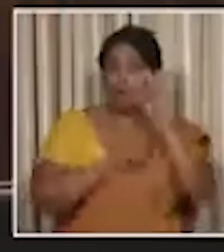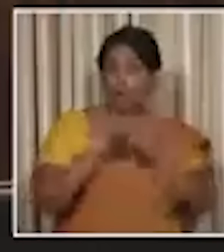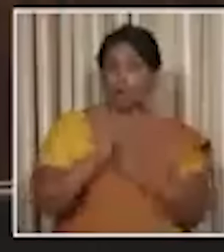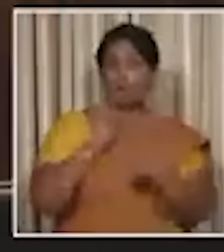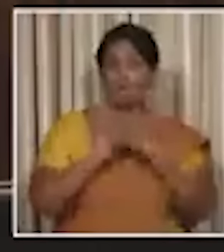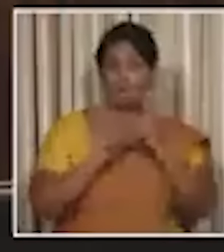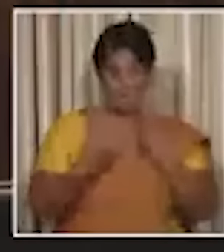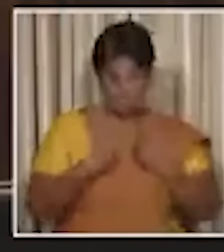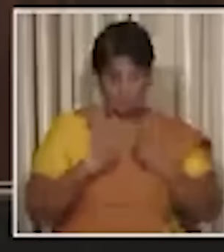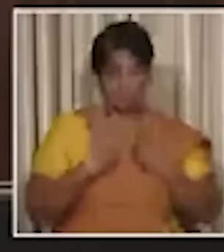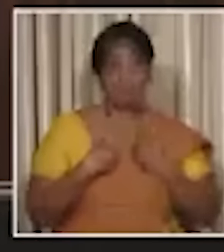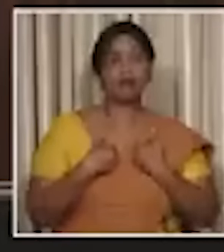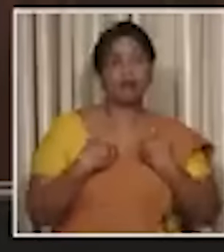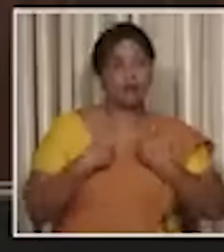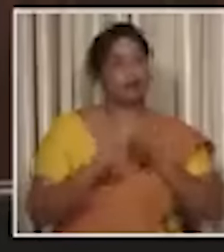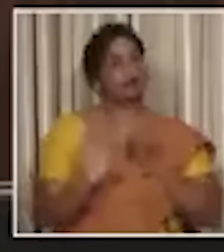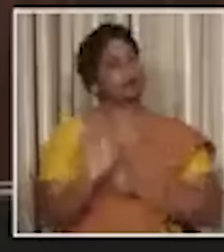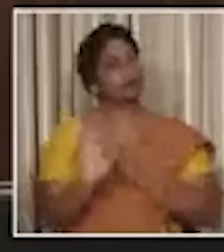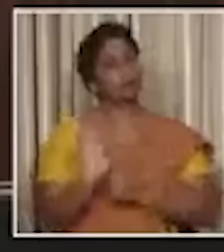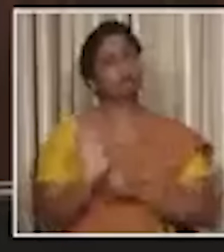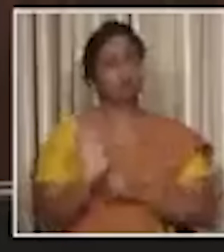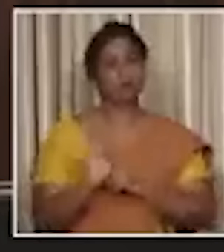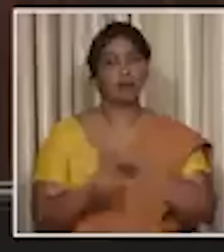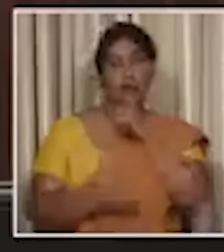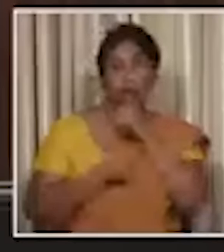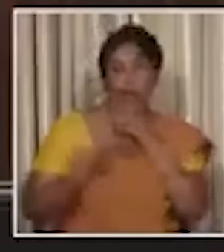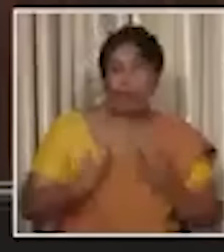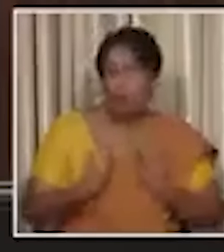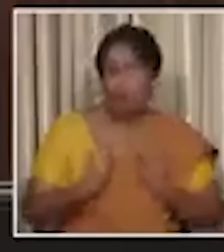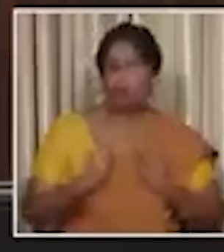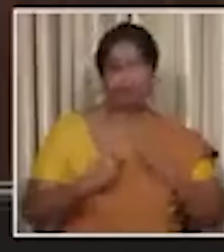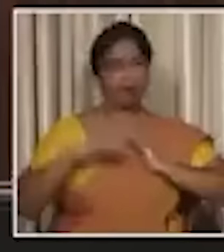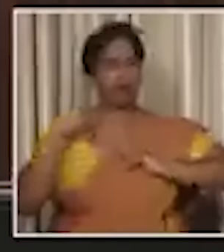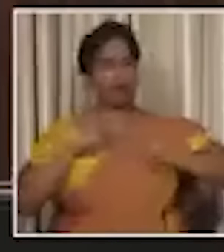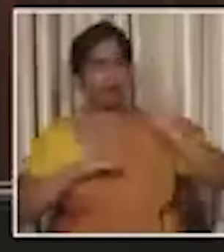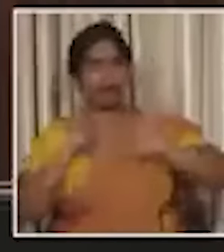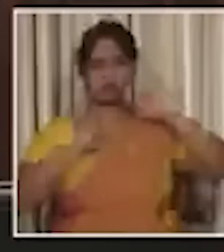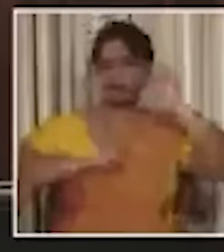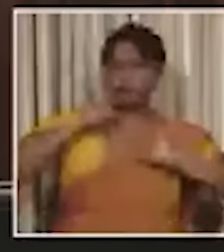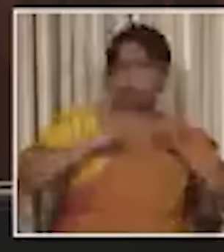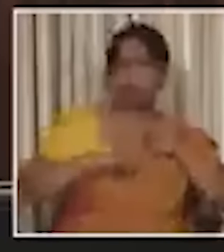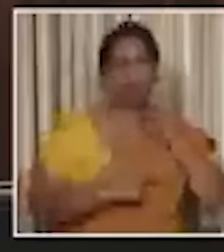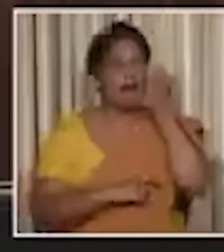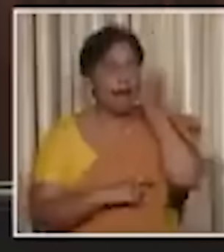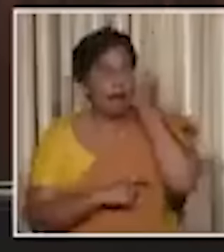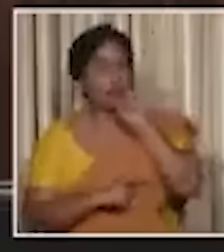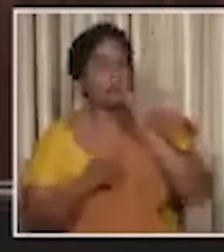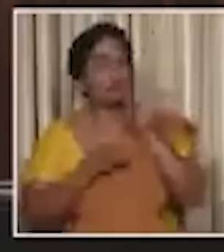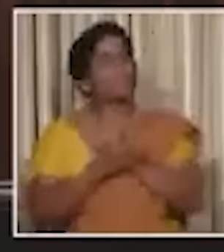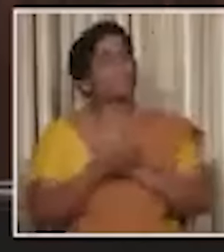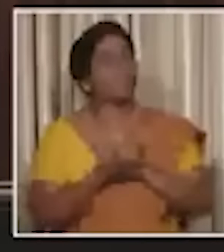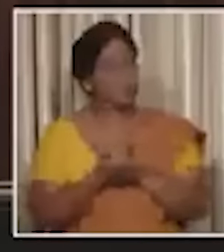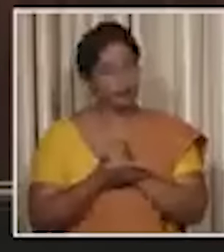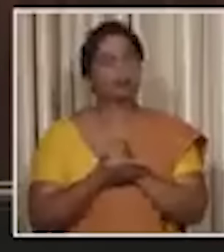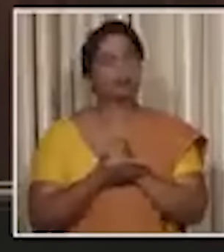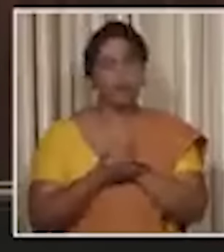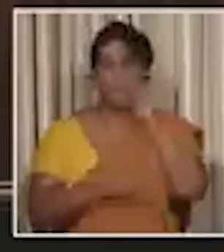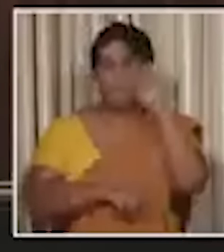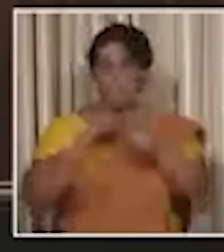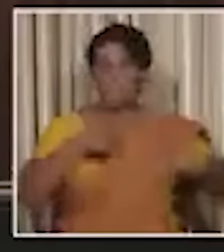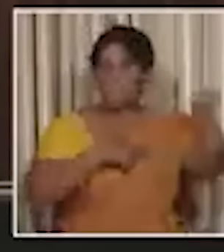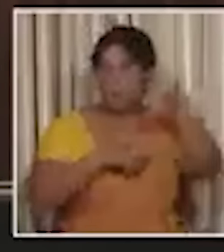නියෝජිතයෝ නම් අපි නිරන්තරයෙන් අපි කතා කරනදී අපි හැසිරෙන විදිය අපි අදහස් දැක්වීමේ සියල්ල මහජනයා